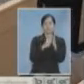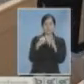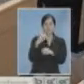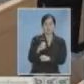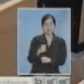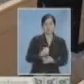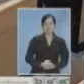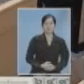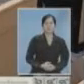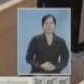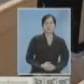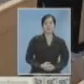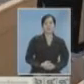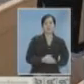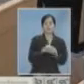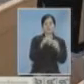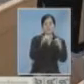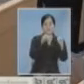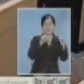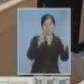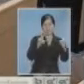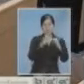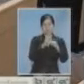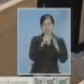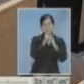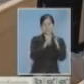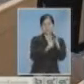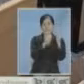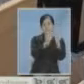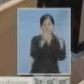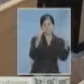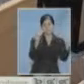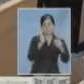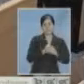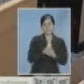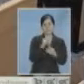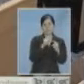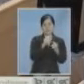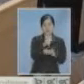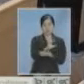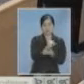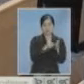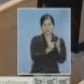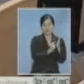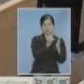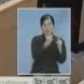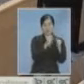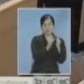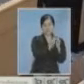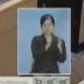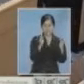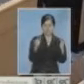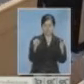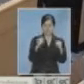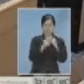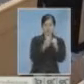ประธานครับในมาตรา2เรื่องรัฐธรรมนูญให้ใช้บังคับตั้งแต่วันพ้นกำหนด